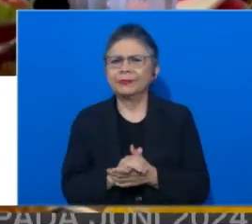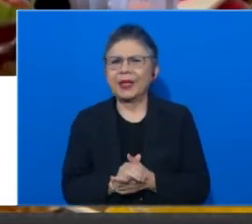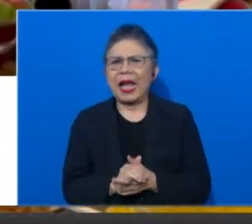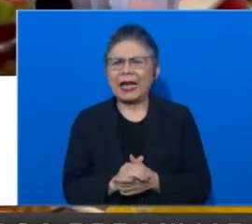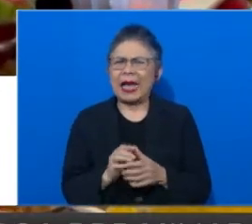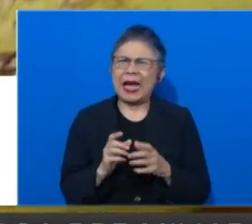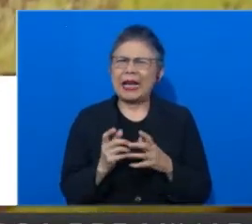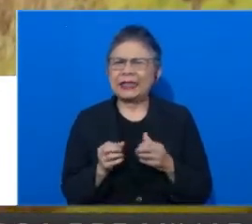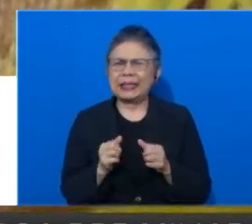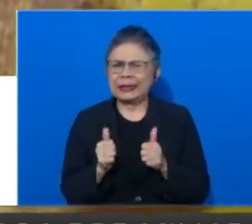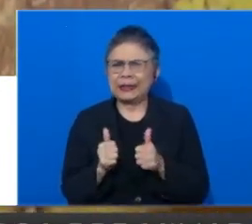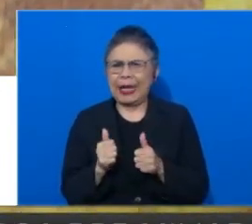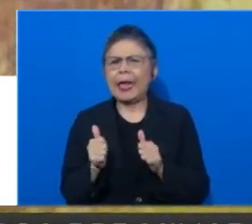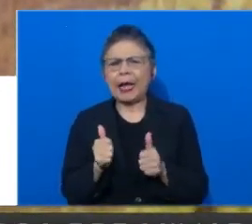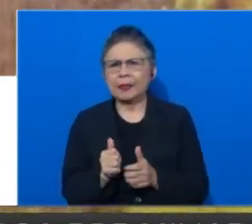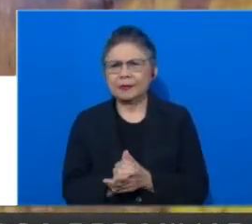tersendiri ya, seger.